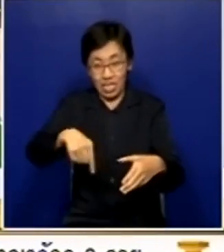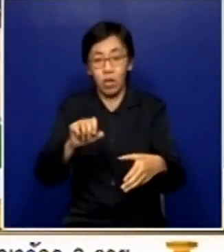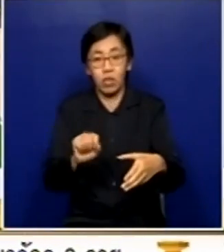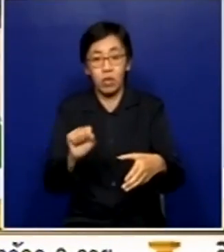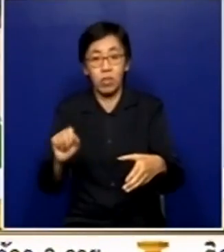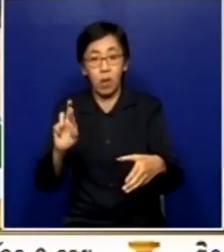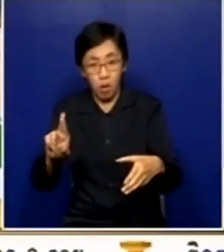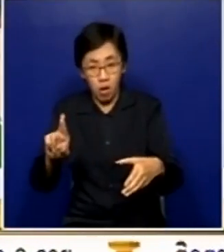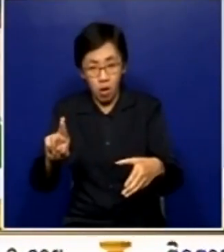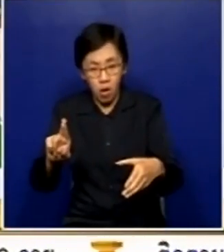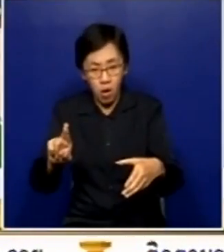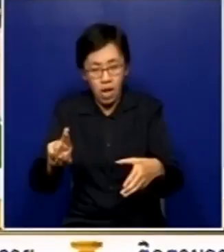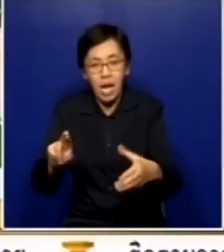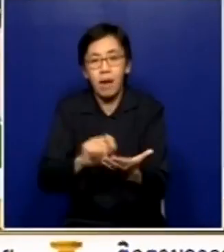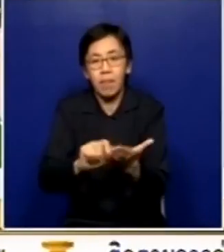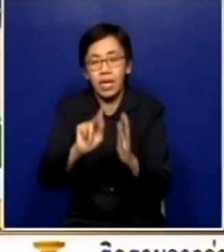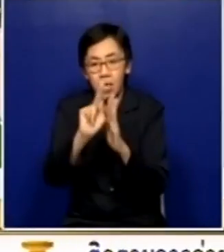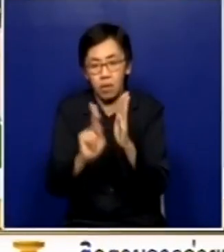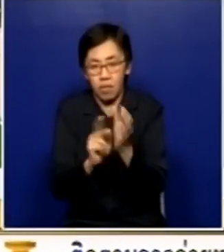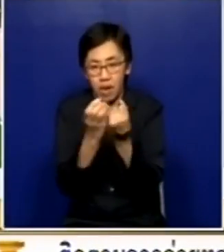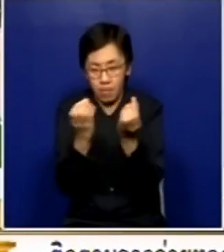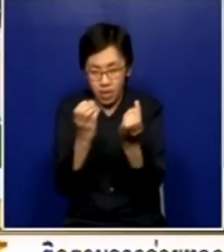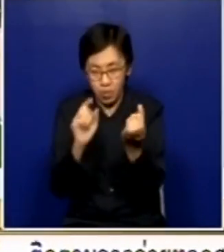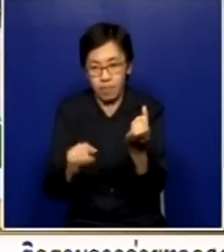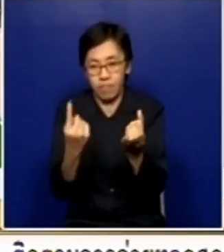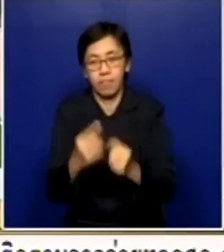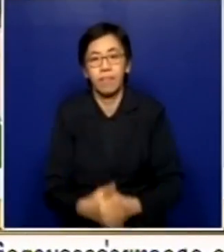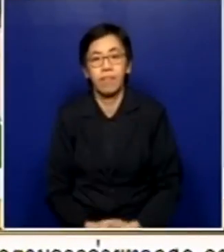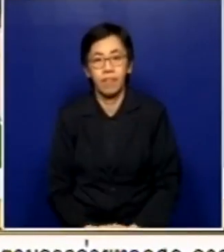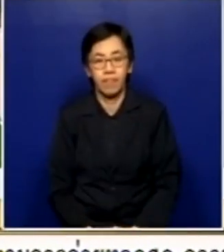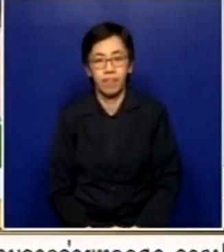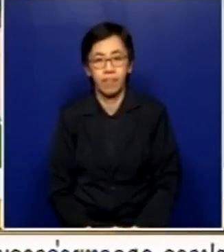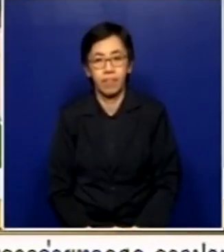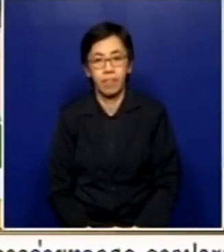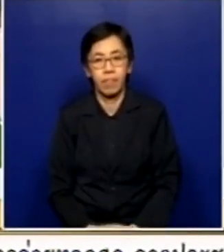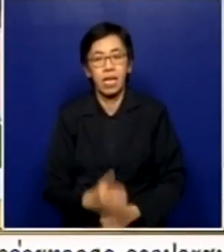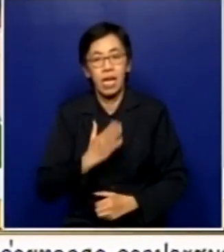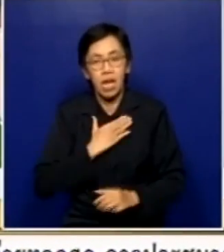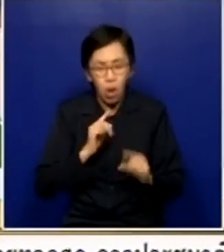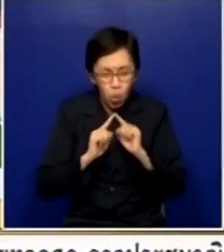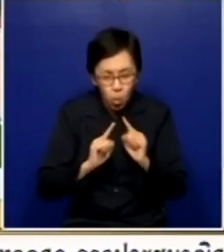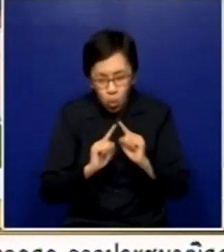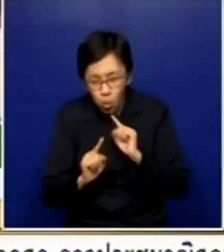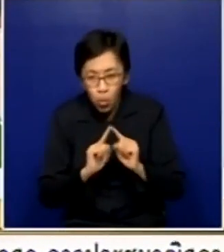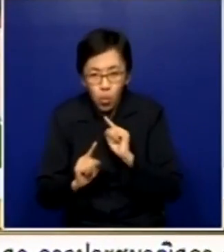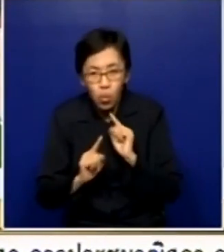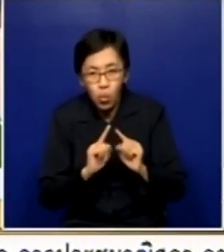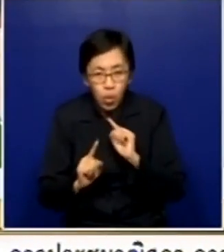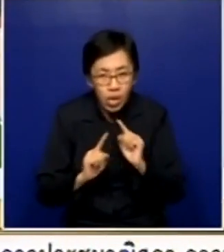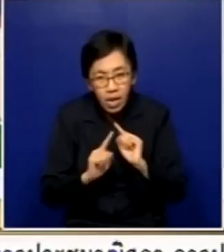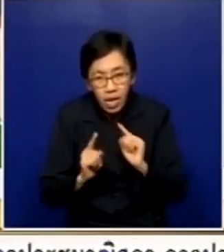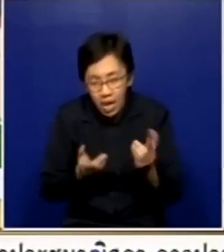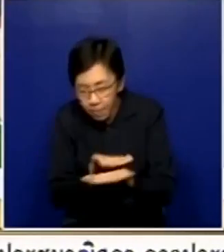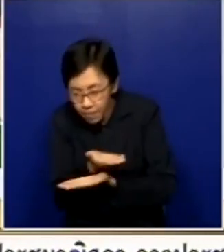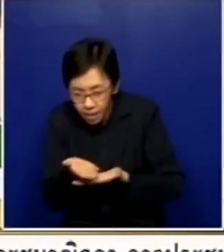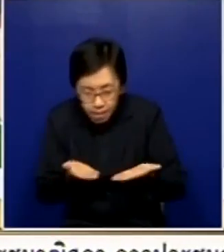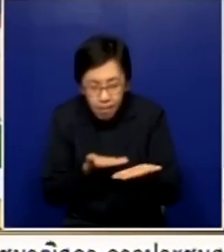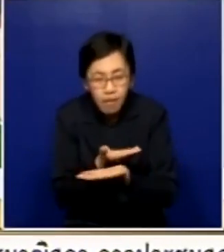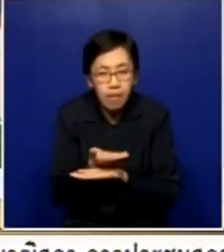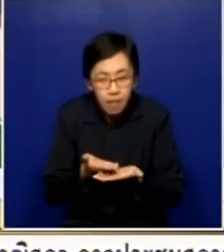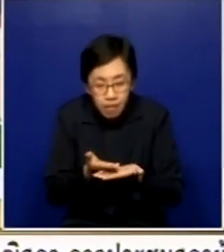เพื่อจะธรรมนูญเขาไปเดี๋ยวคุยกันไปนานแล้วอ่ะไม่นาน